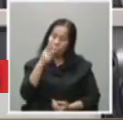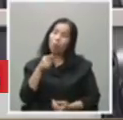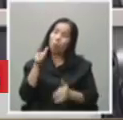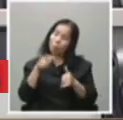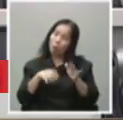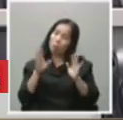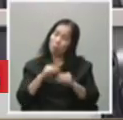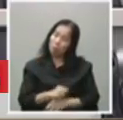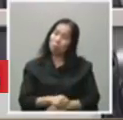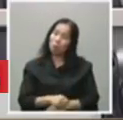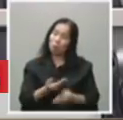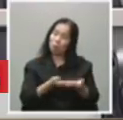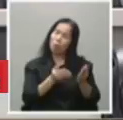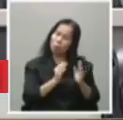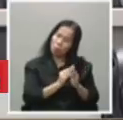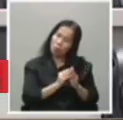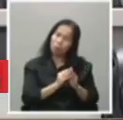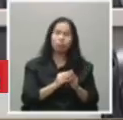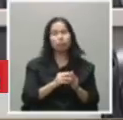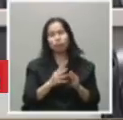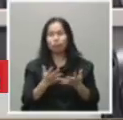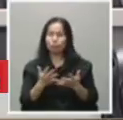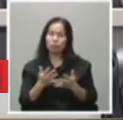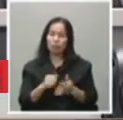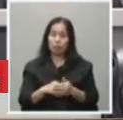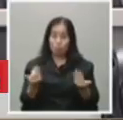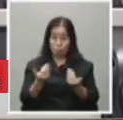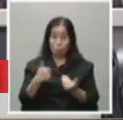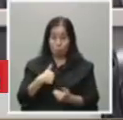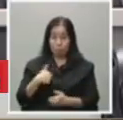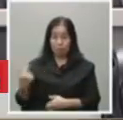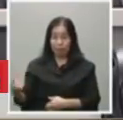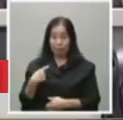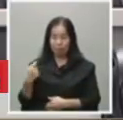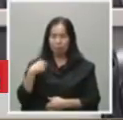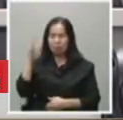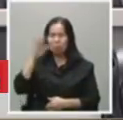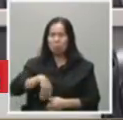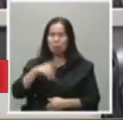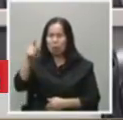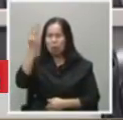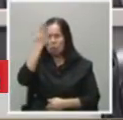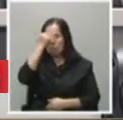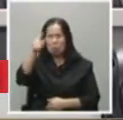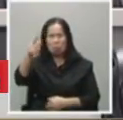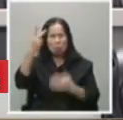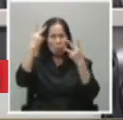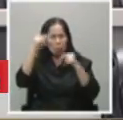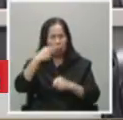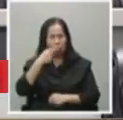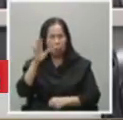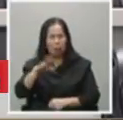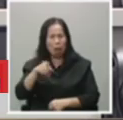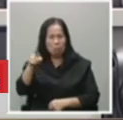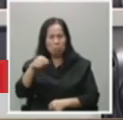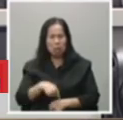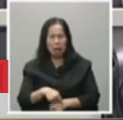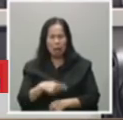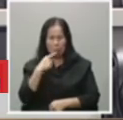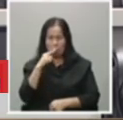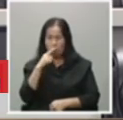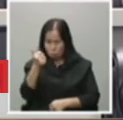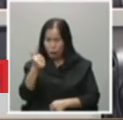วลาพูดกันในครอบครัวก็ไม่ผิดลูกผมก็ถามพ่อทำไมลุงก็พูดกันน่ะพูดได้แต่ถ้าพูดกับพ่อตบปากอ่